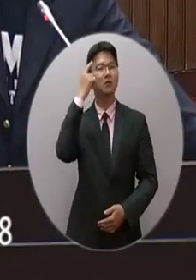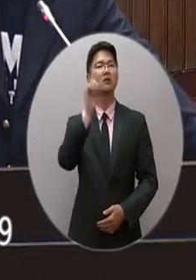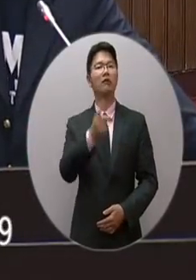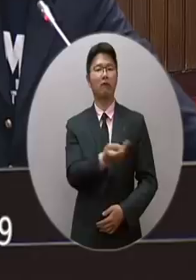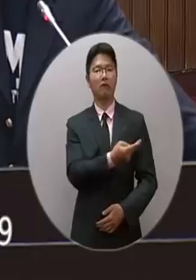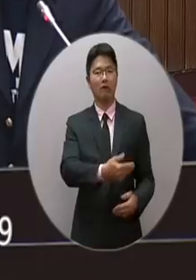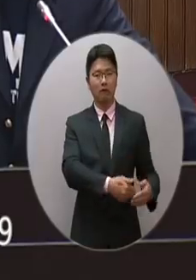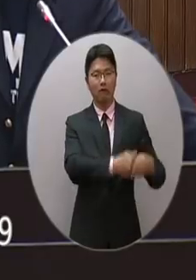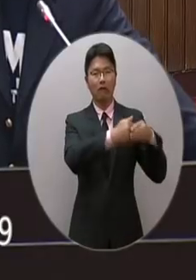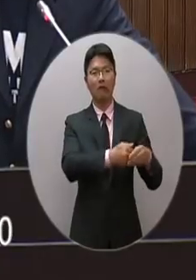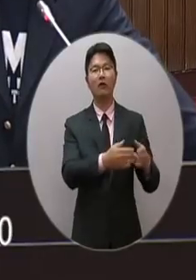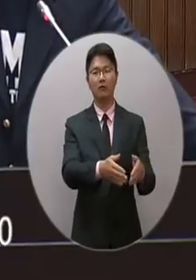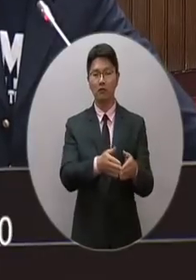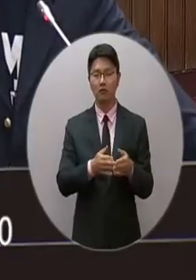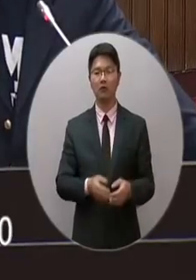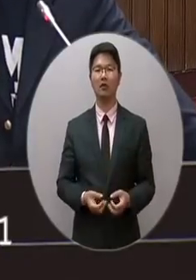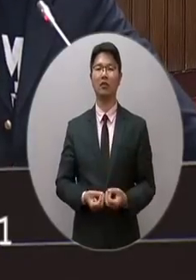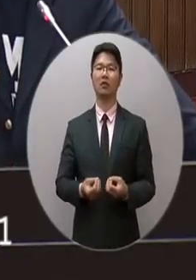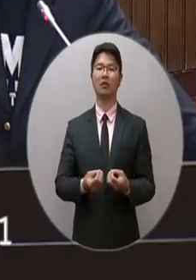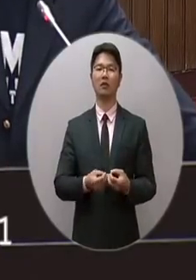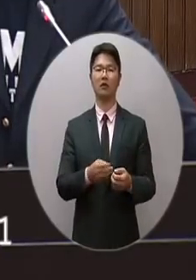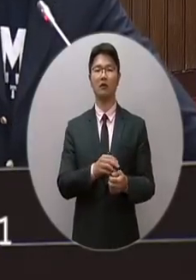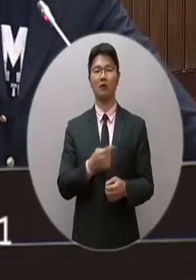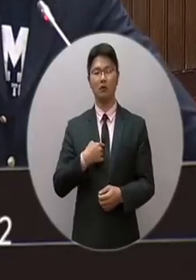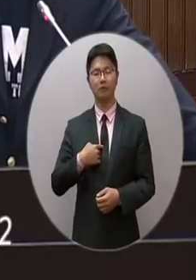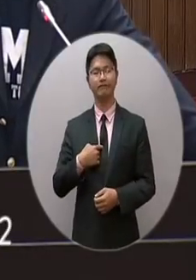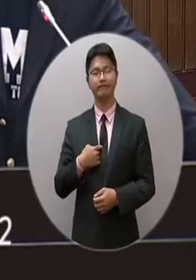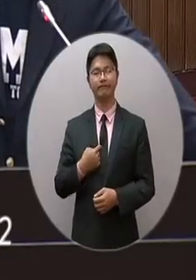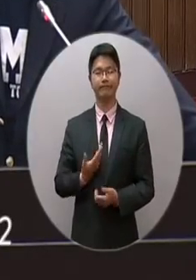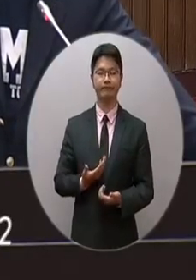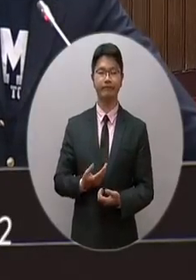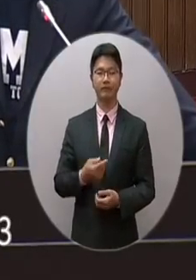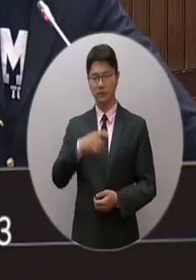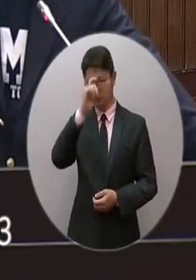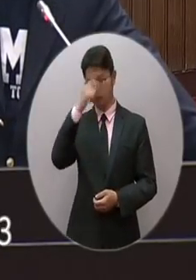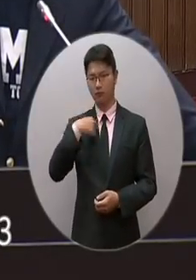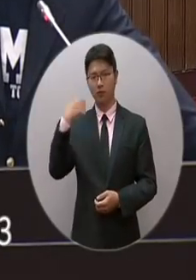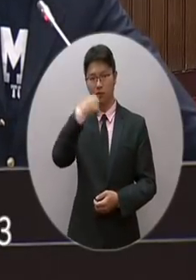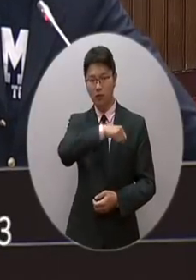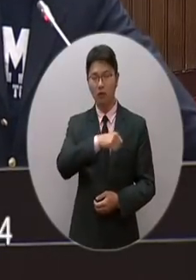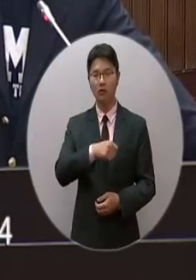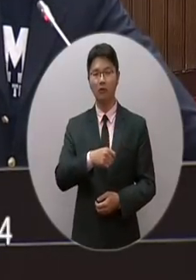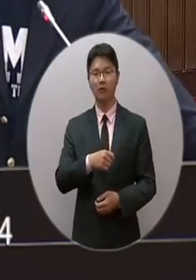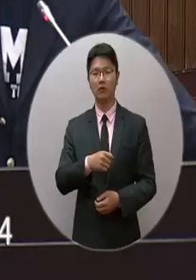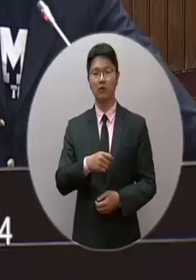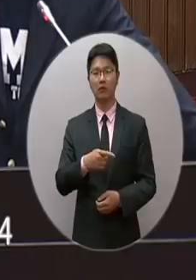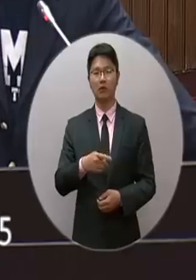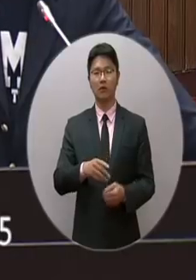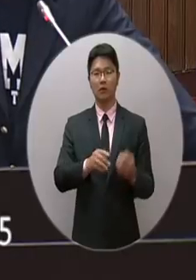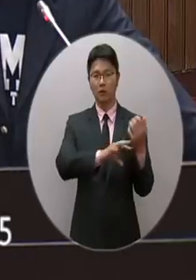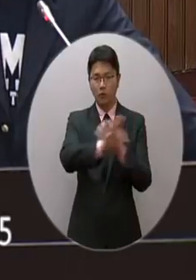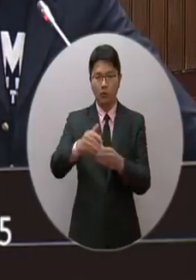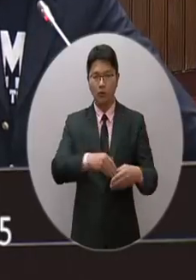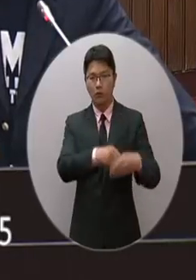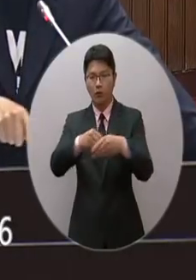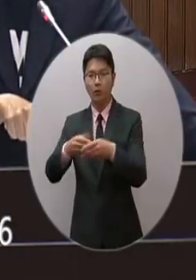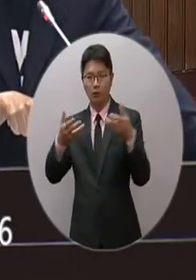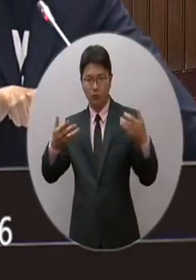交了，这个东西当然我们很难过了，我们希望能够台湾中华民国能够维持越多邦交国越好嘛。这个如